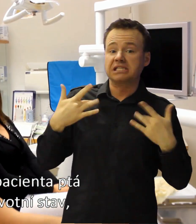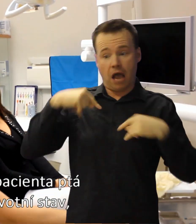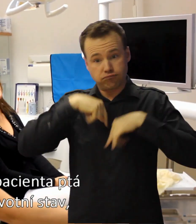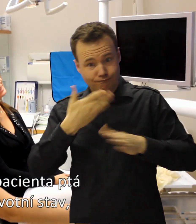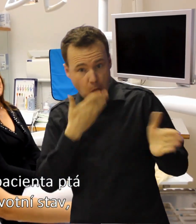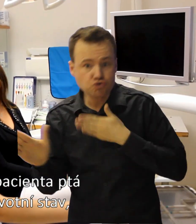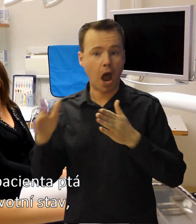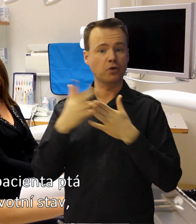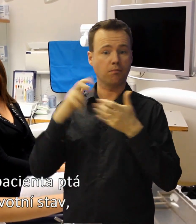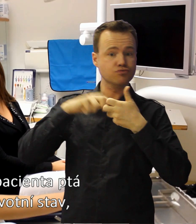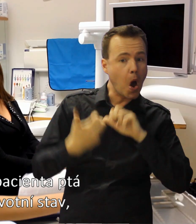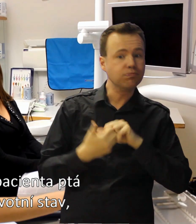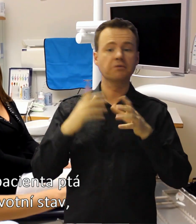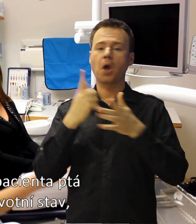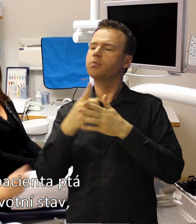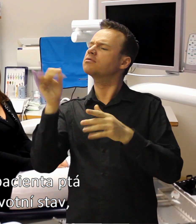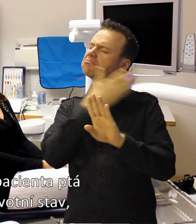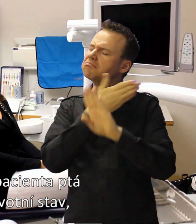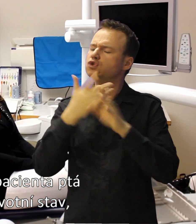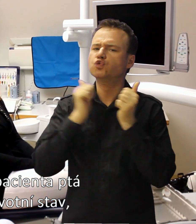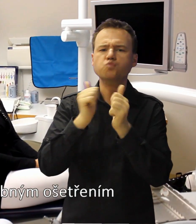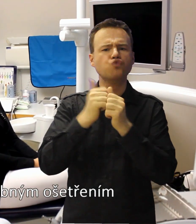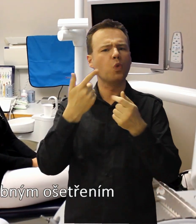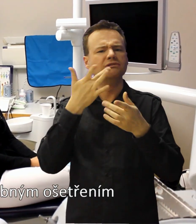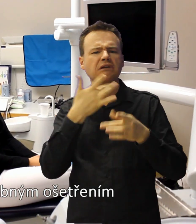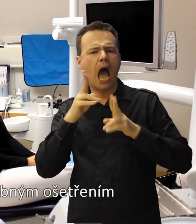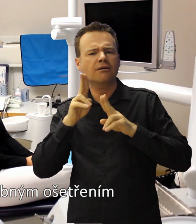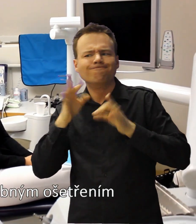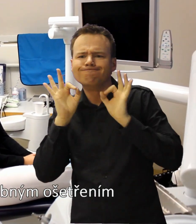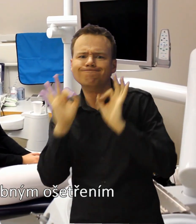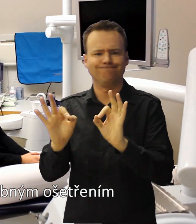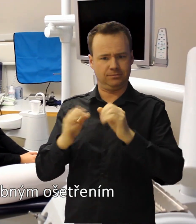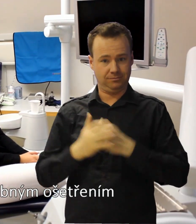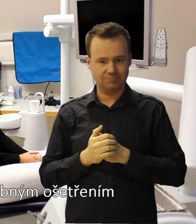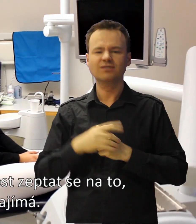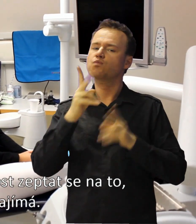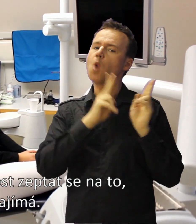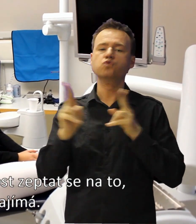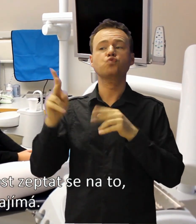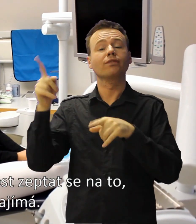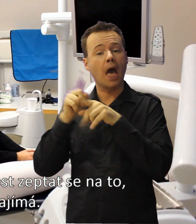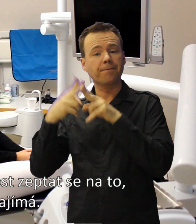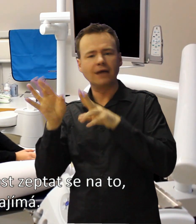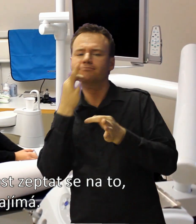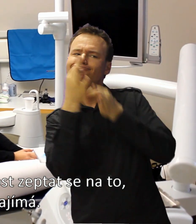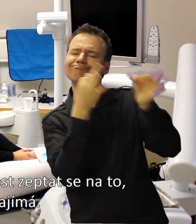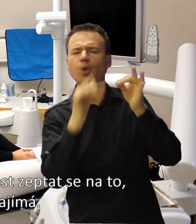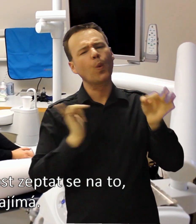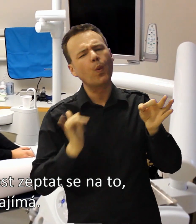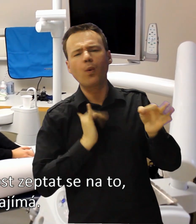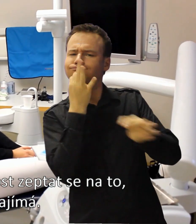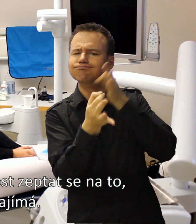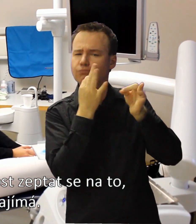se ošetřující pacienta ptá na jeho zdravotní stav, zkušenosti s podobným ošetřením a pacient má možnost zeptat se na to, co